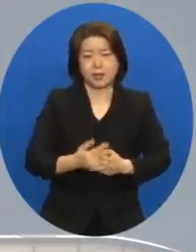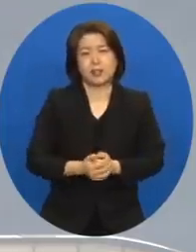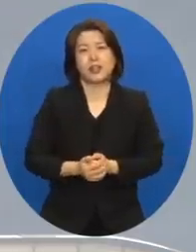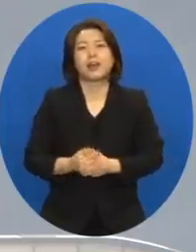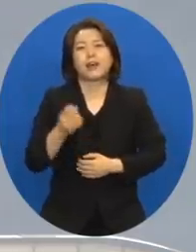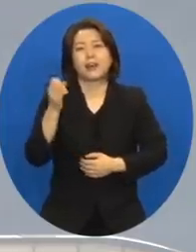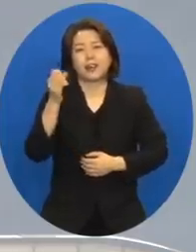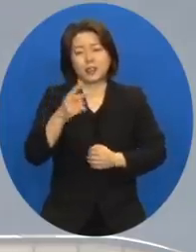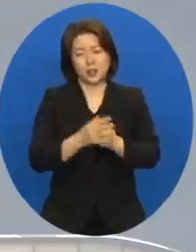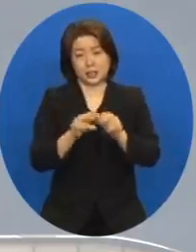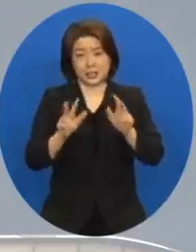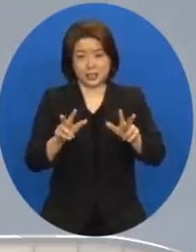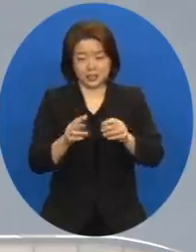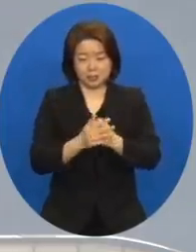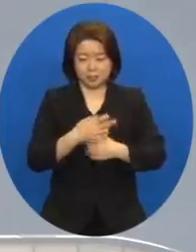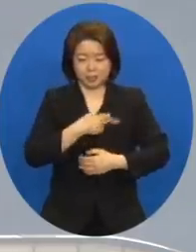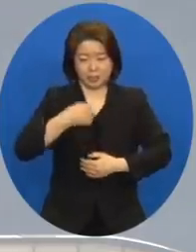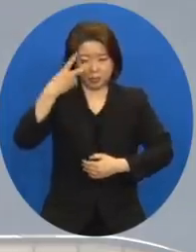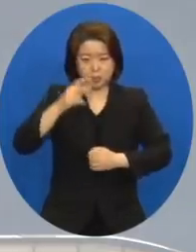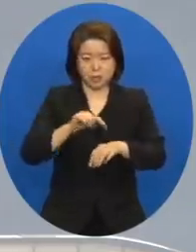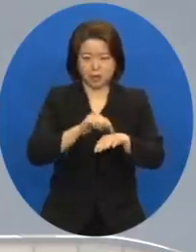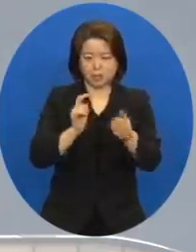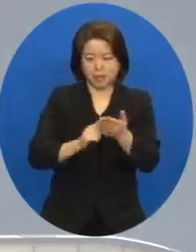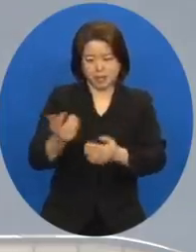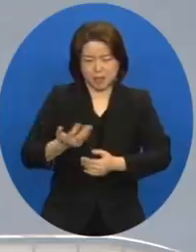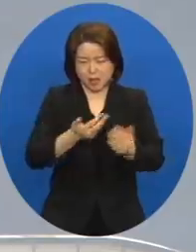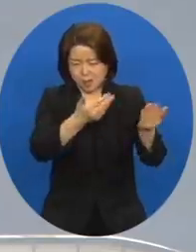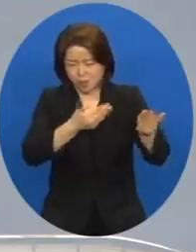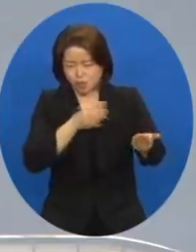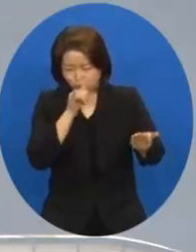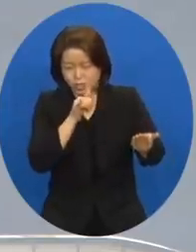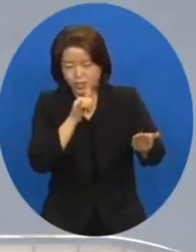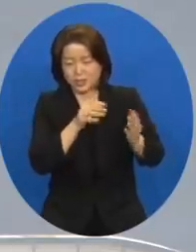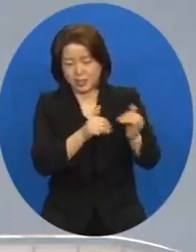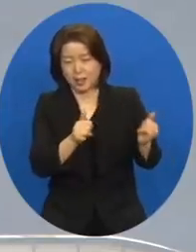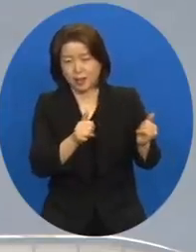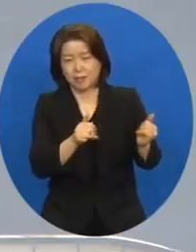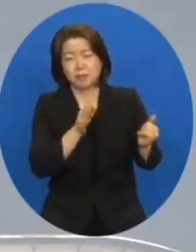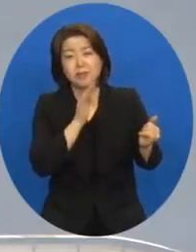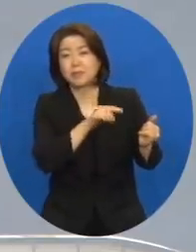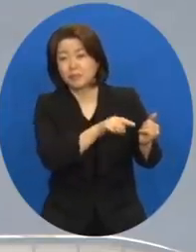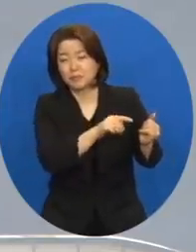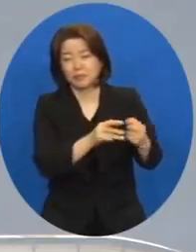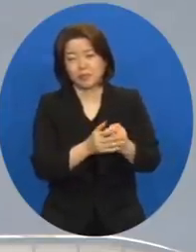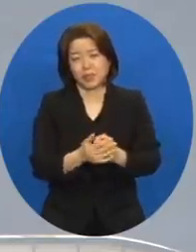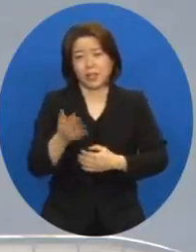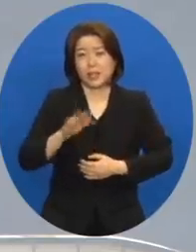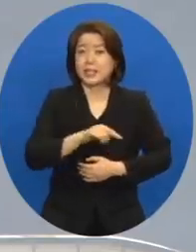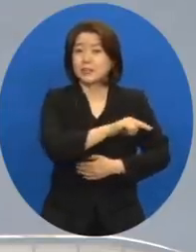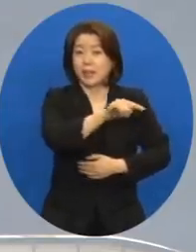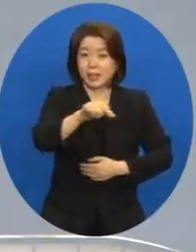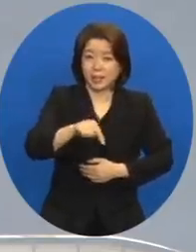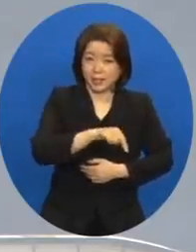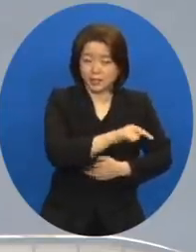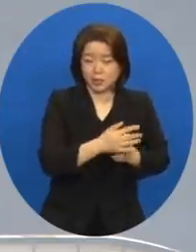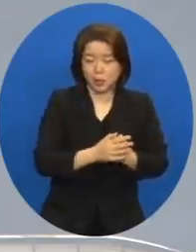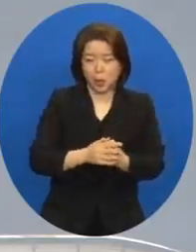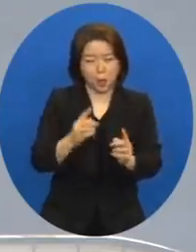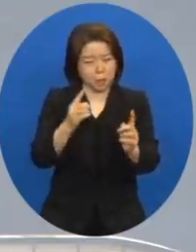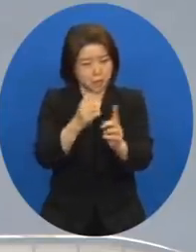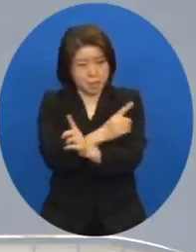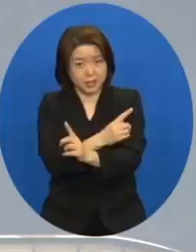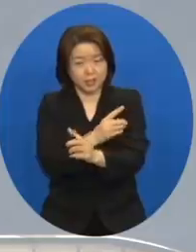지금은 사도 바울에게 마음의 아픔을 주고 있는 사람들이지만 그들도 바뀌어져